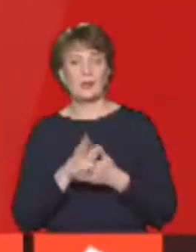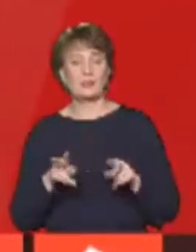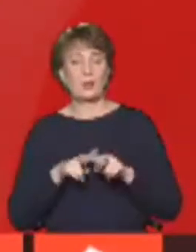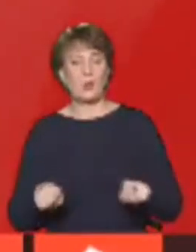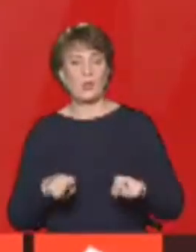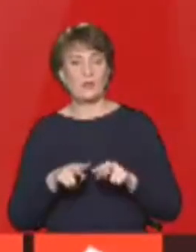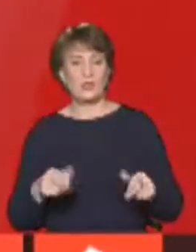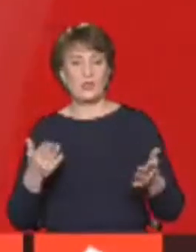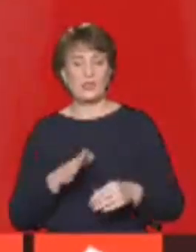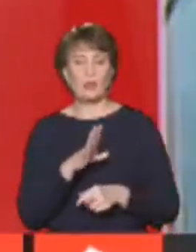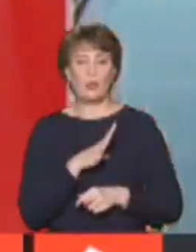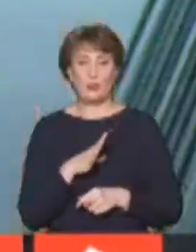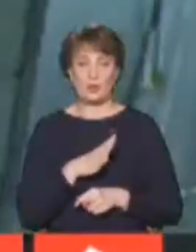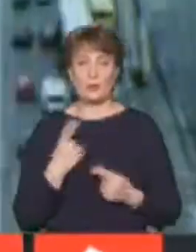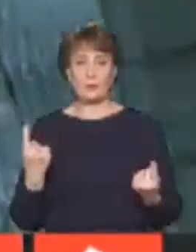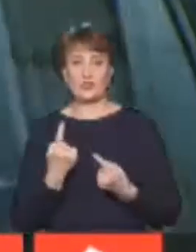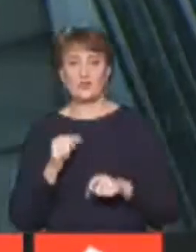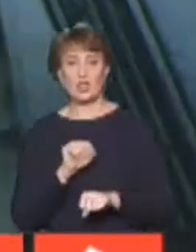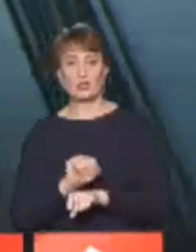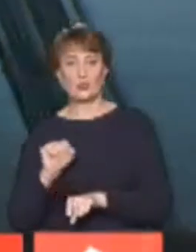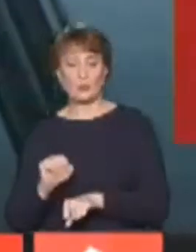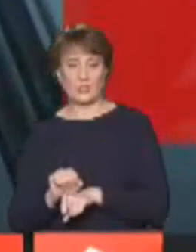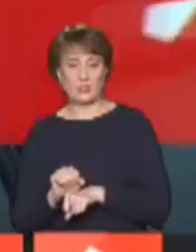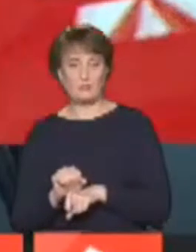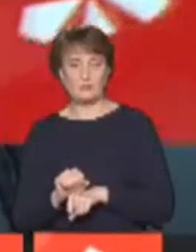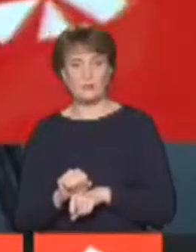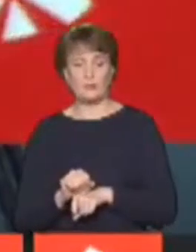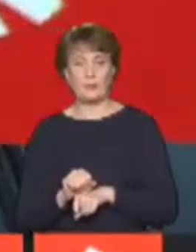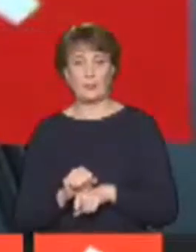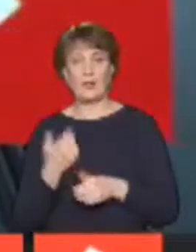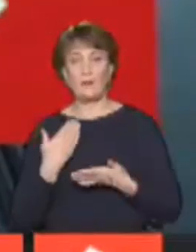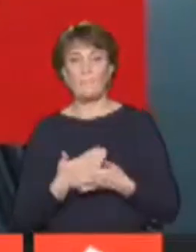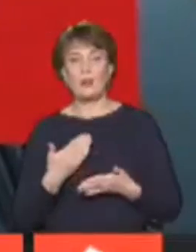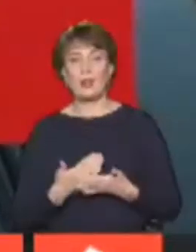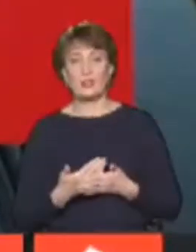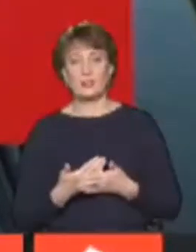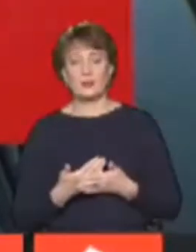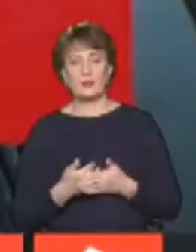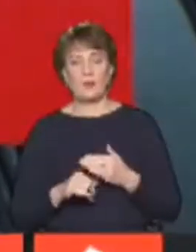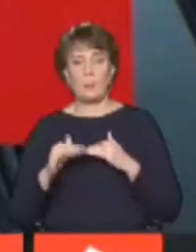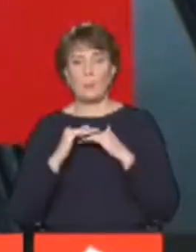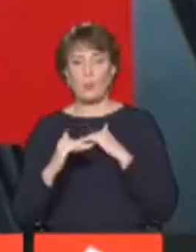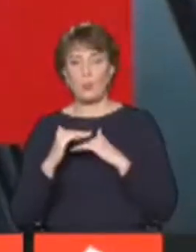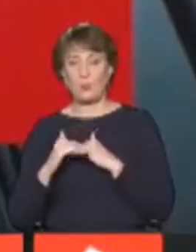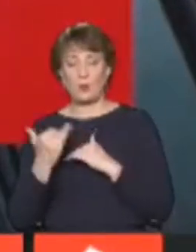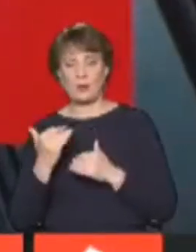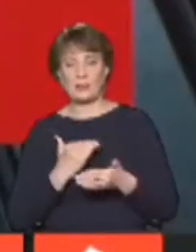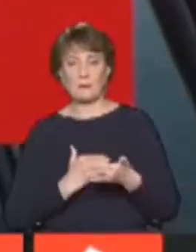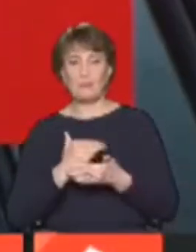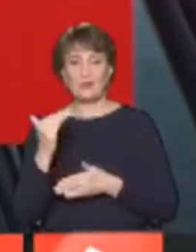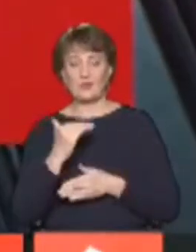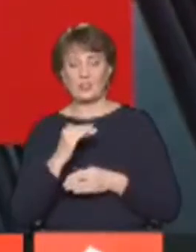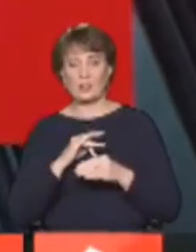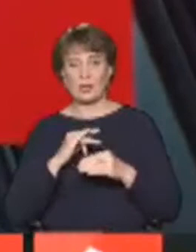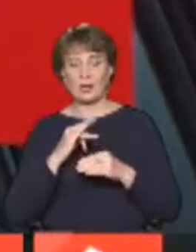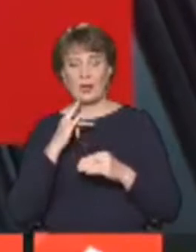порівняння, да, яке це було. Це була звичайна зупинка майже так званому полі. На сьогоднішній день це підвищені платформи,